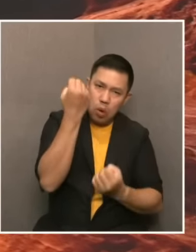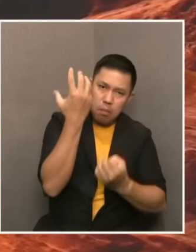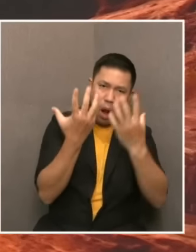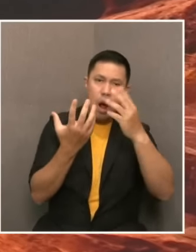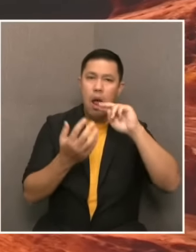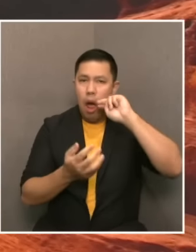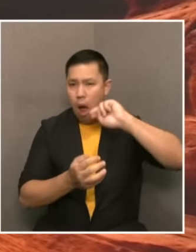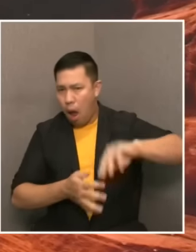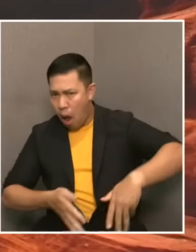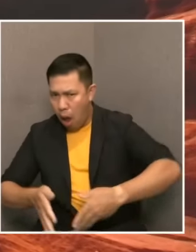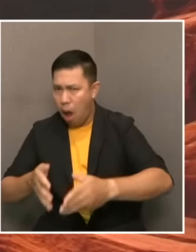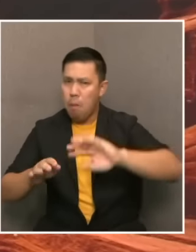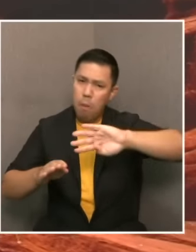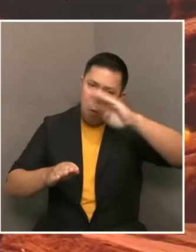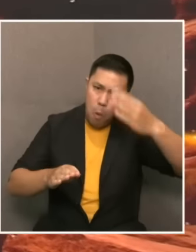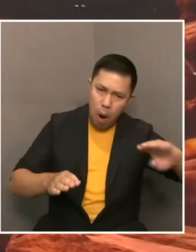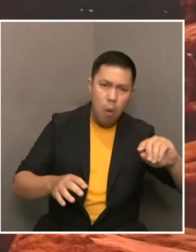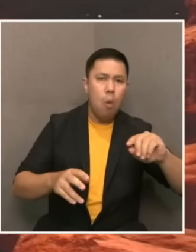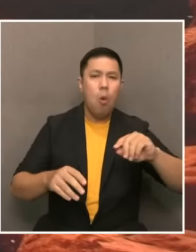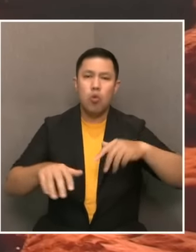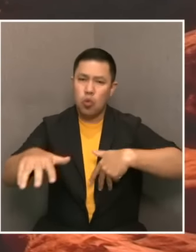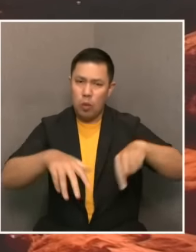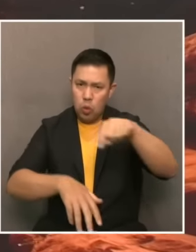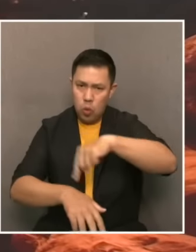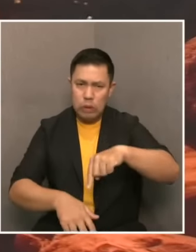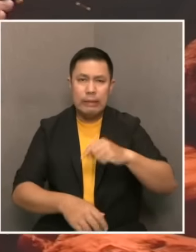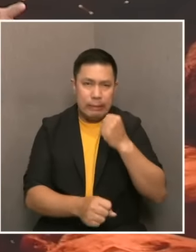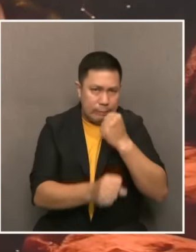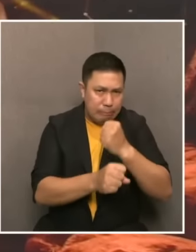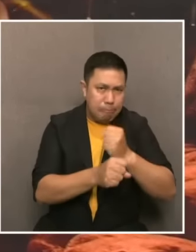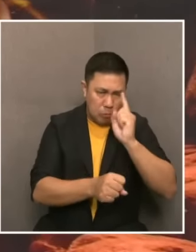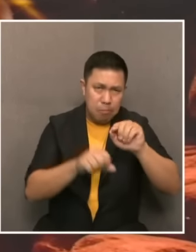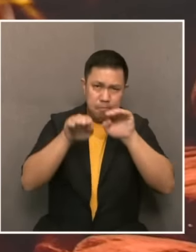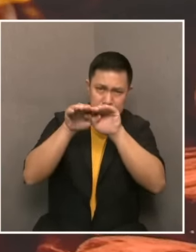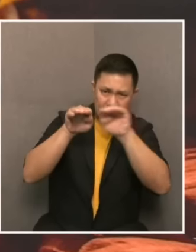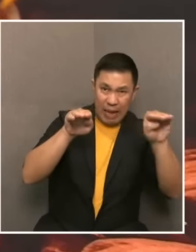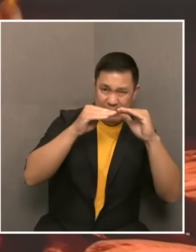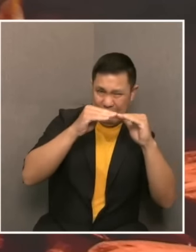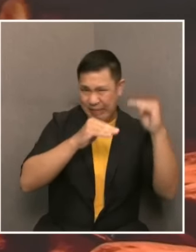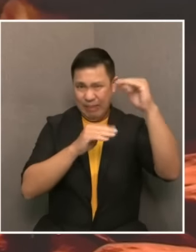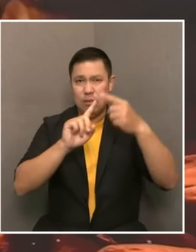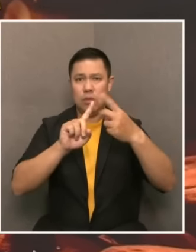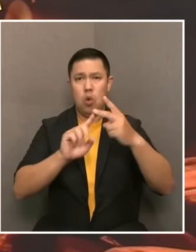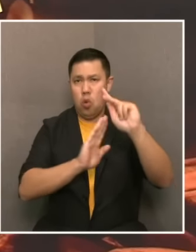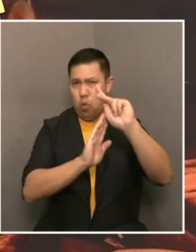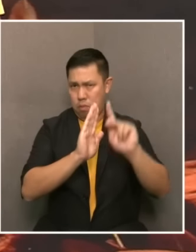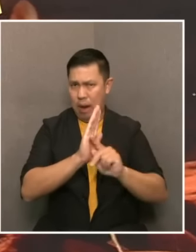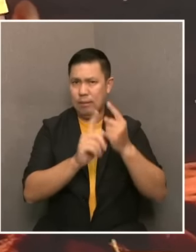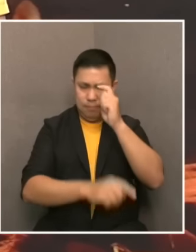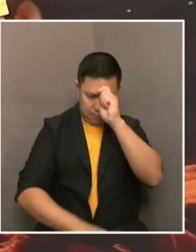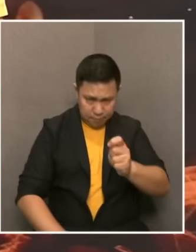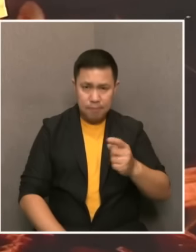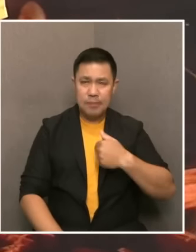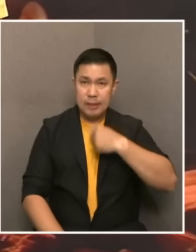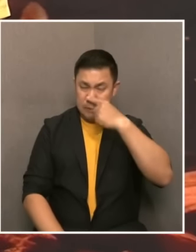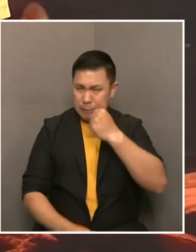ด้วยคือในการปฏิบัติเนี่ยต้องให้ได้เกินมาตรฐานแล้วก็สิ่งที่กฎหมายกำหนดไว้นะที่สำคัญถ้าเกิดว่าเราเอาจริงเอาจังกับเรื่องนี้ผลัก